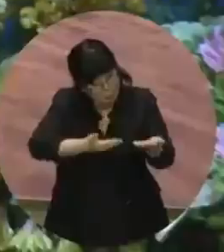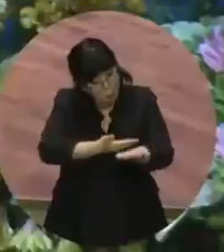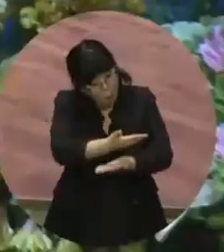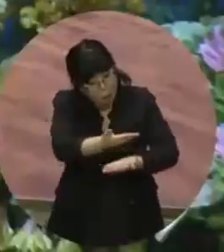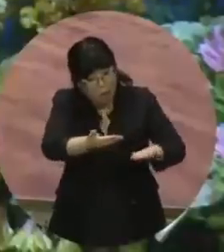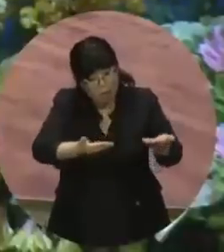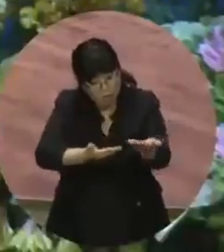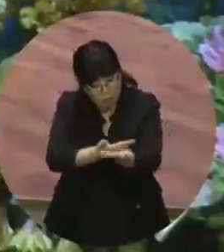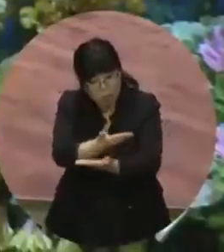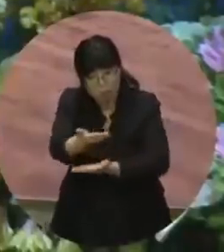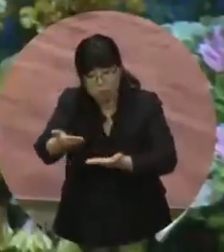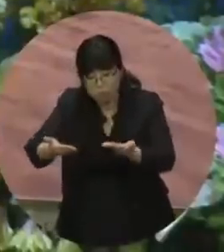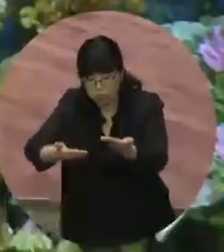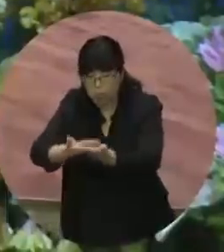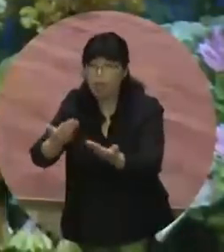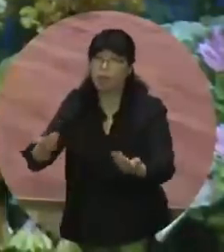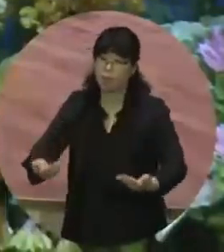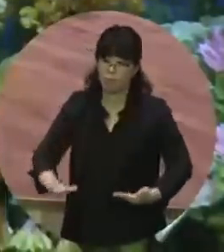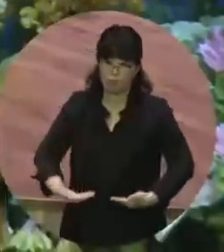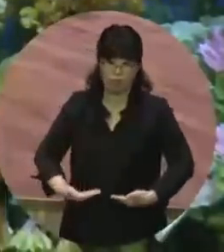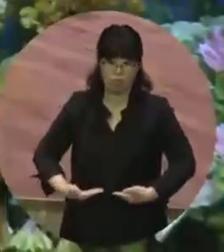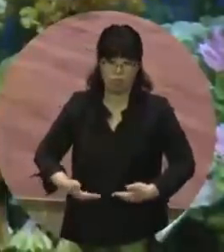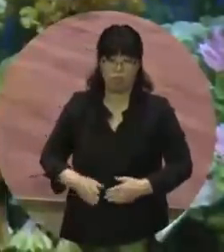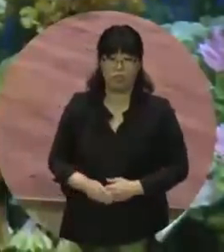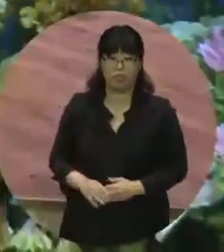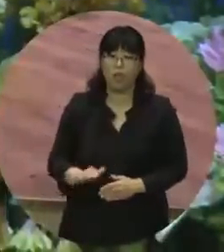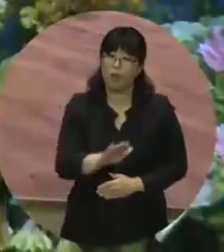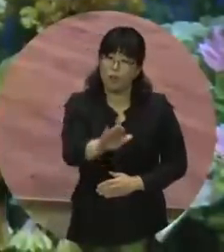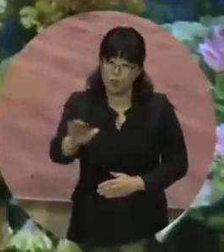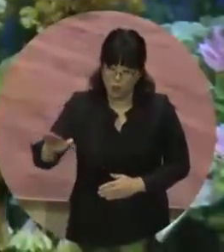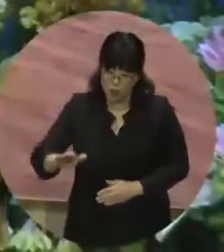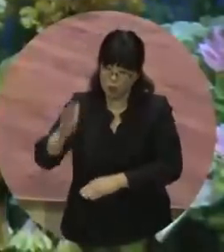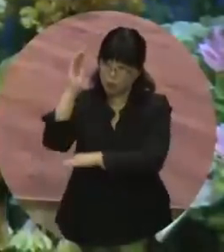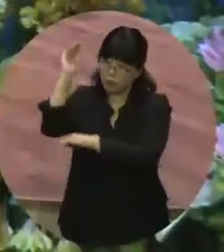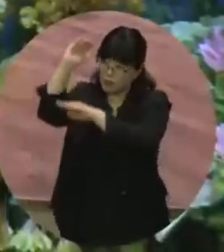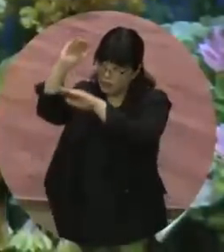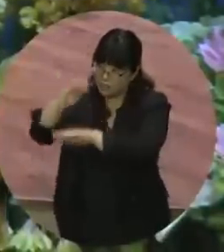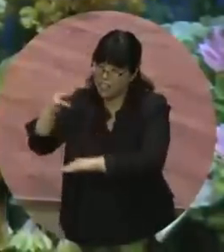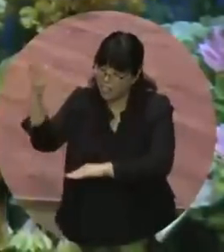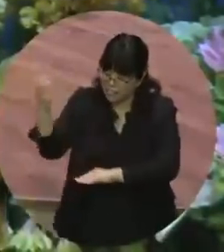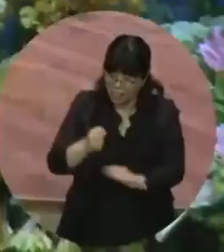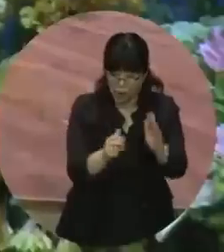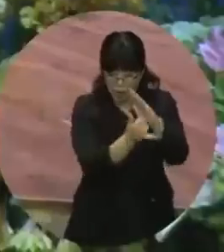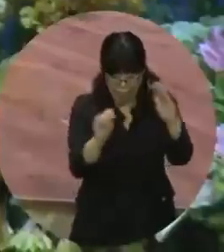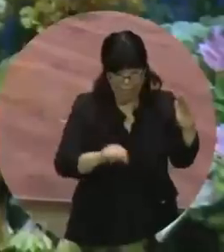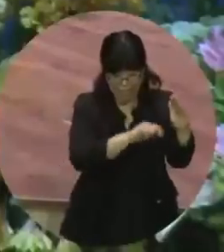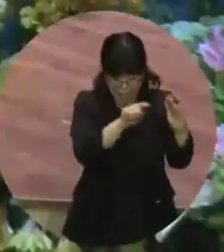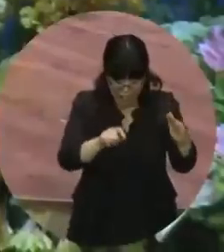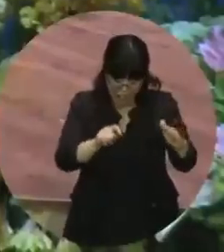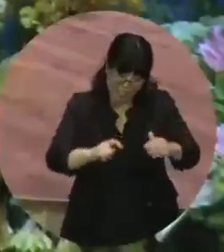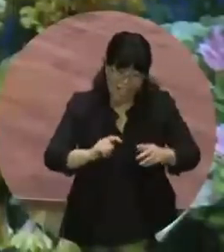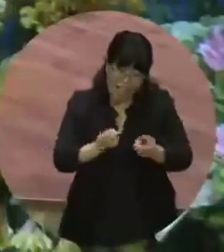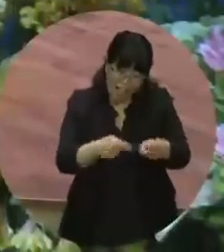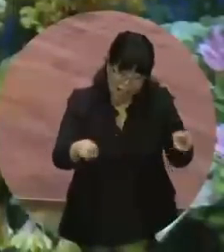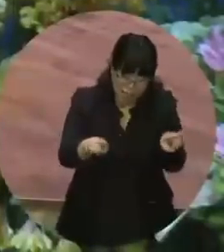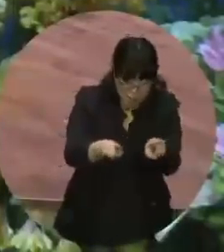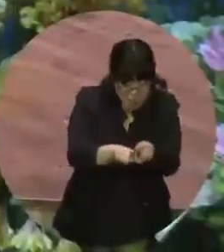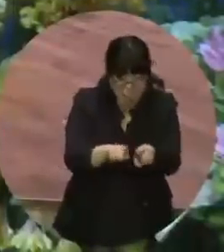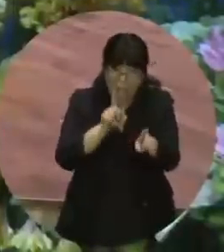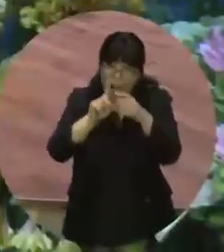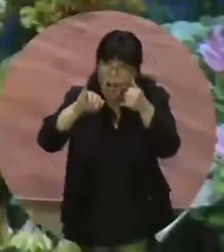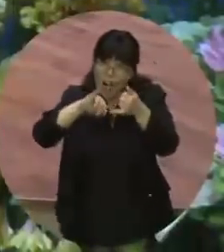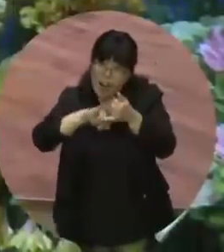이 서로 소통을 오늘 말씀 붙잡고 영계 모든 성도들 전 가정이 하나님 우리 가정이